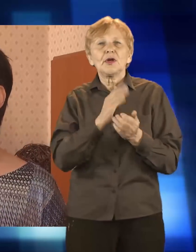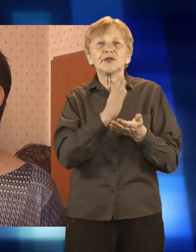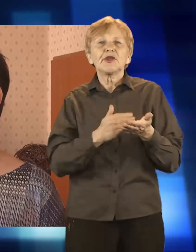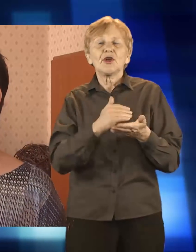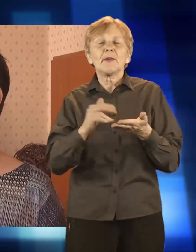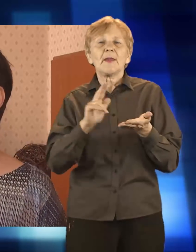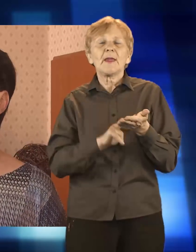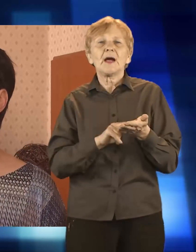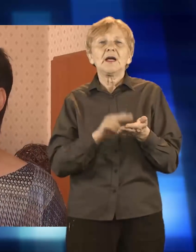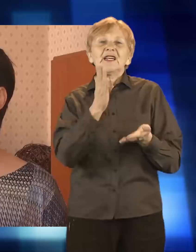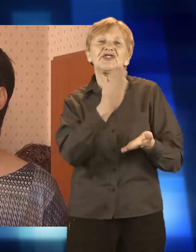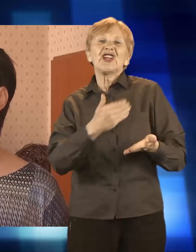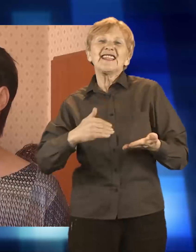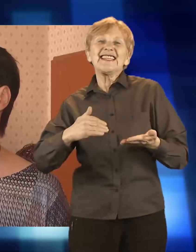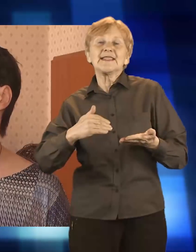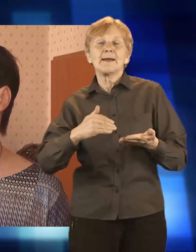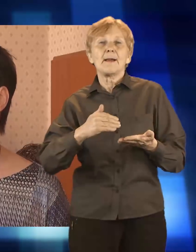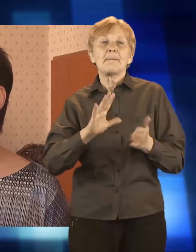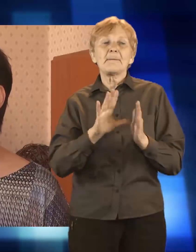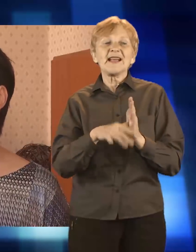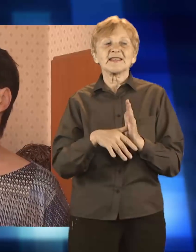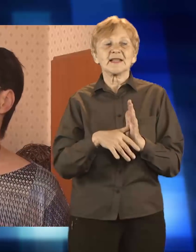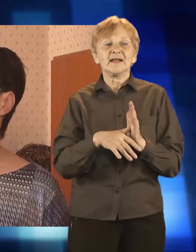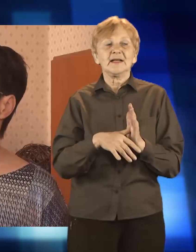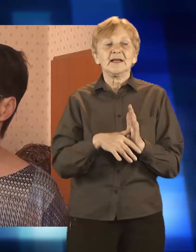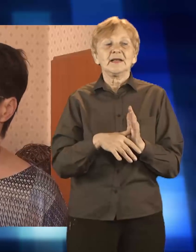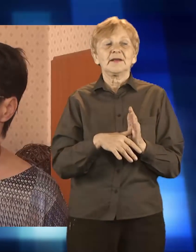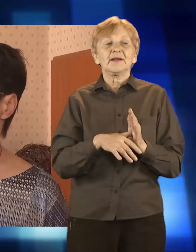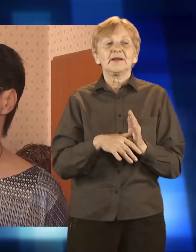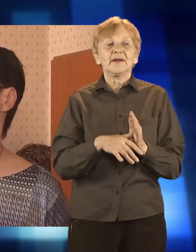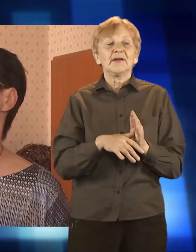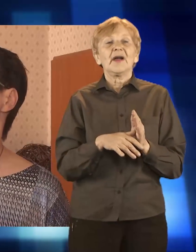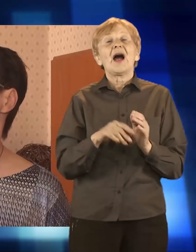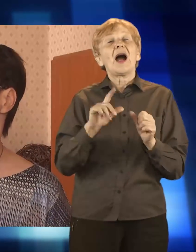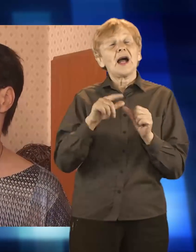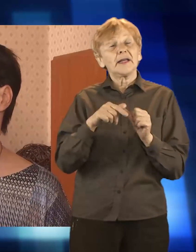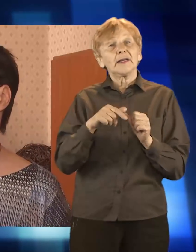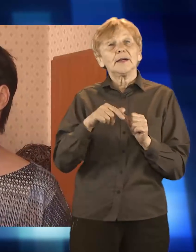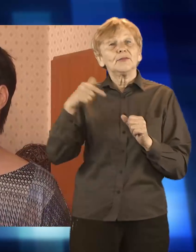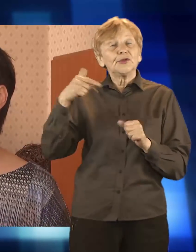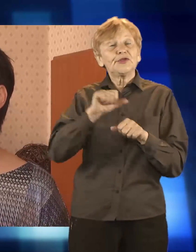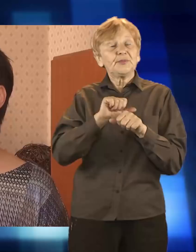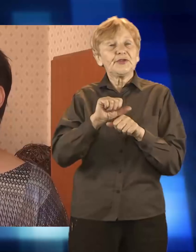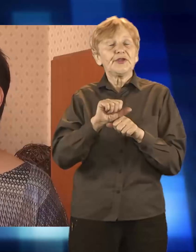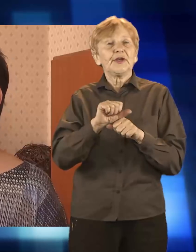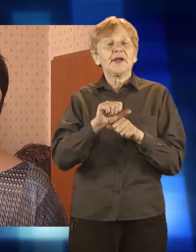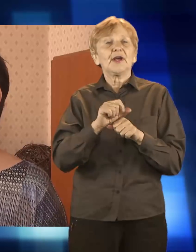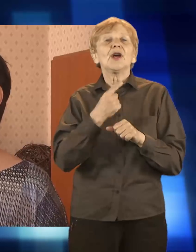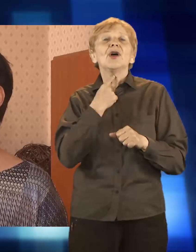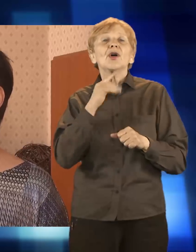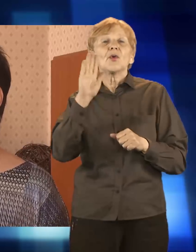na jeden projekt, i na projekty ogólnomiejskie. Jedynie co się zmieniło, to każdy projekt będzie musiał podlegać